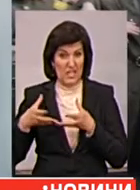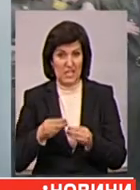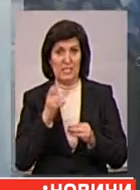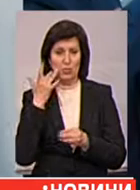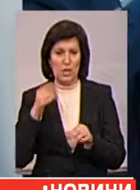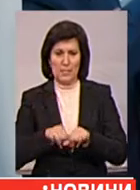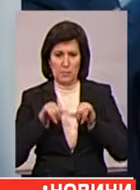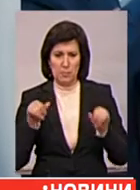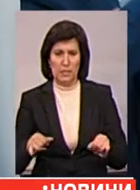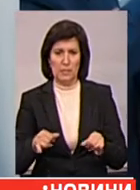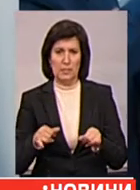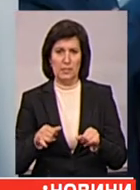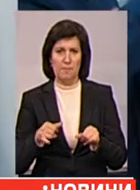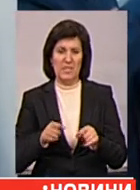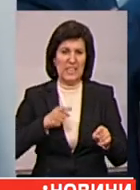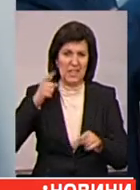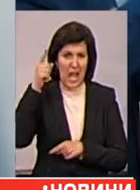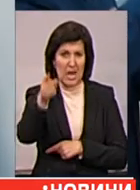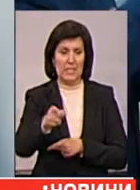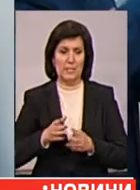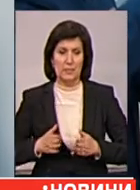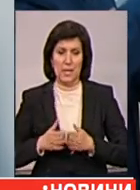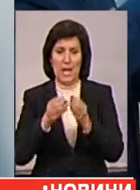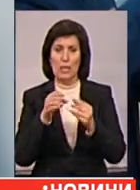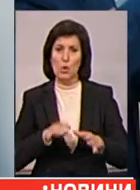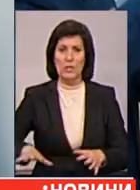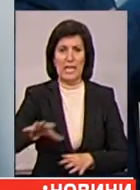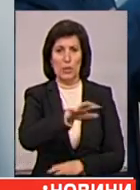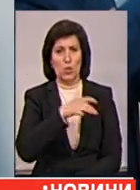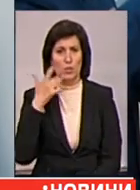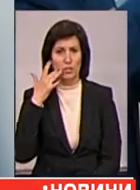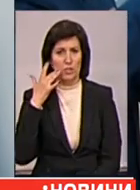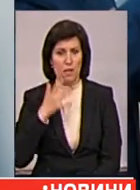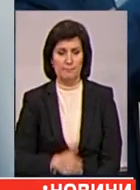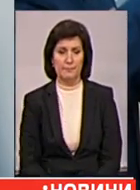збільшити дальність польотів ракет до території Сполучених Штатів.